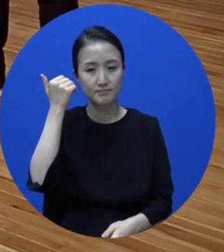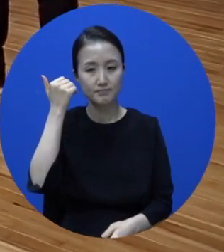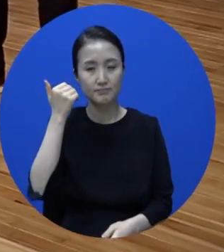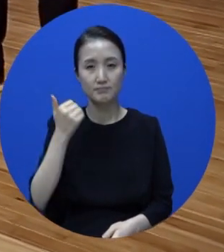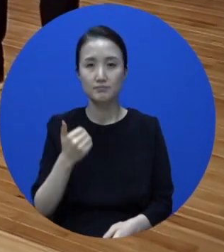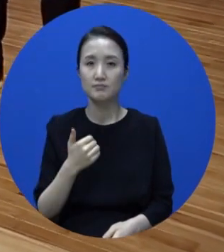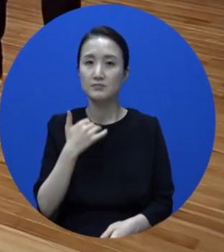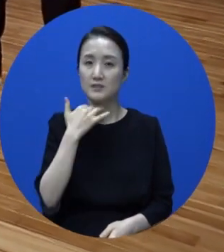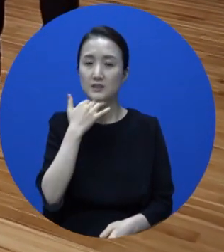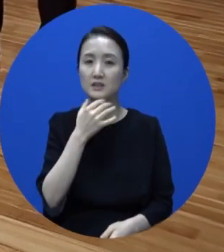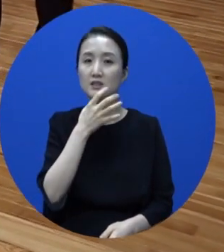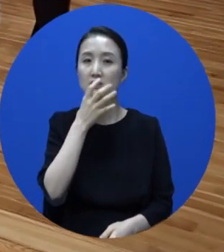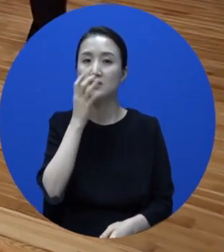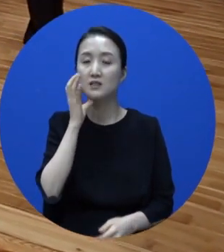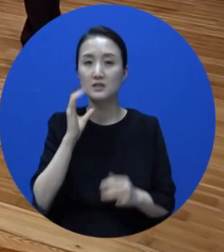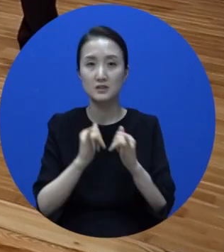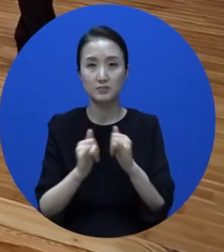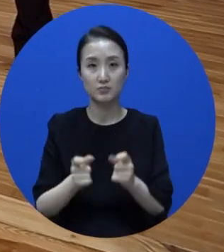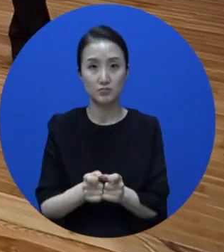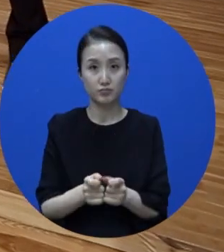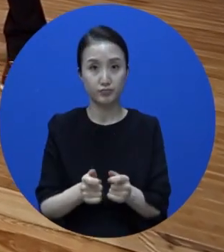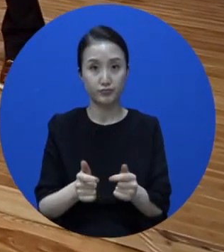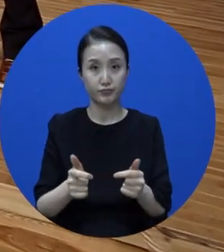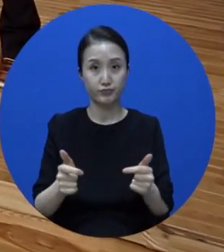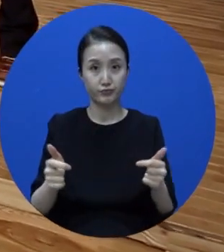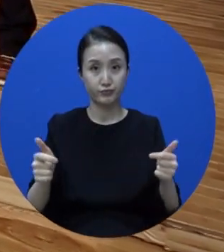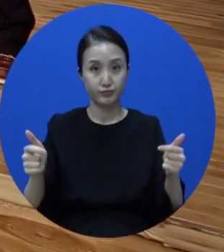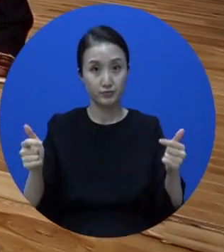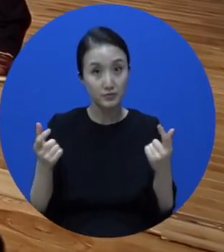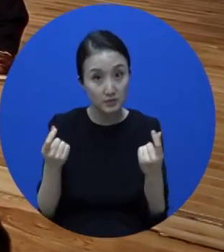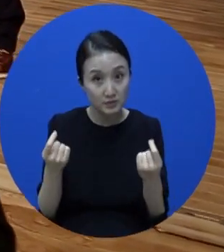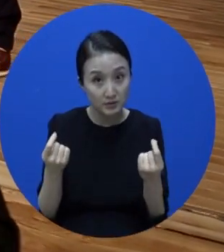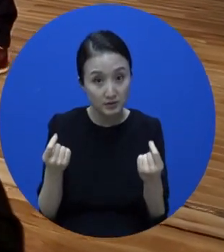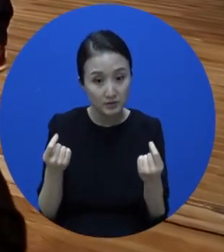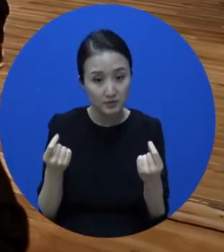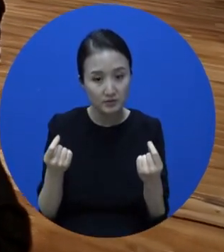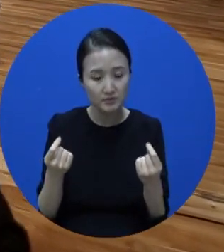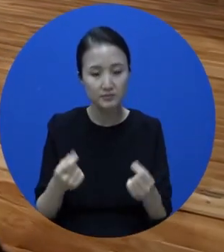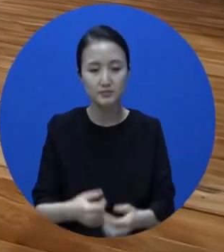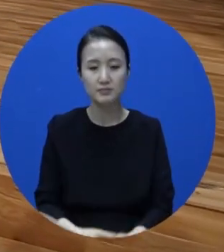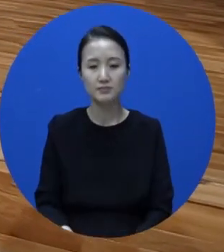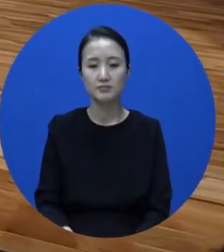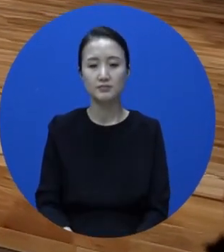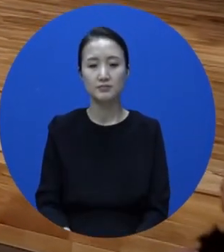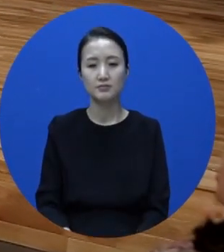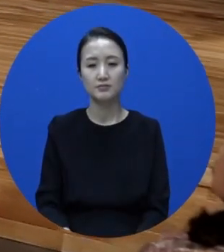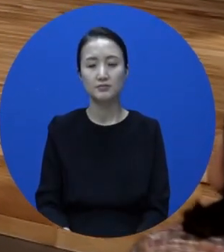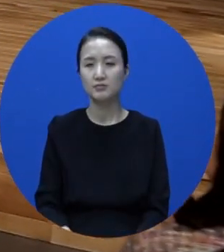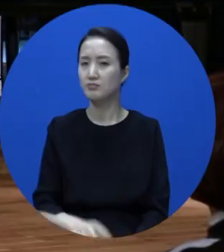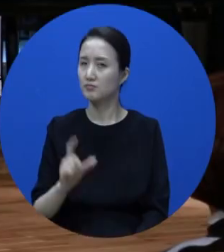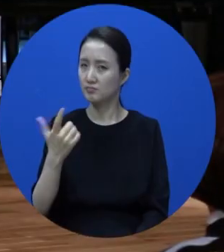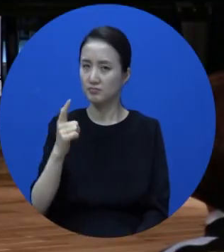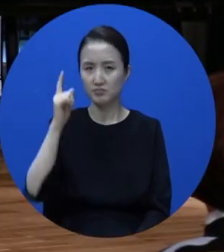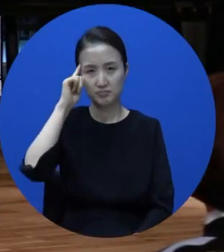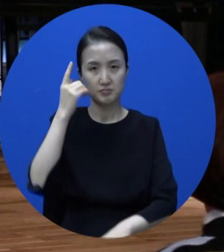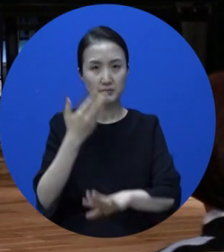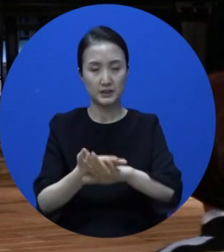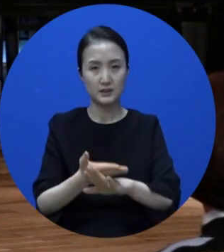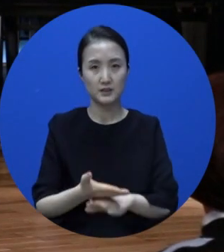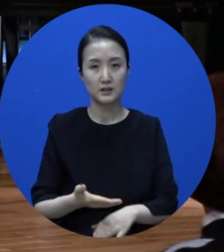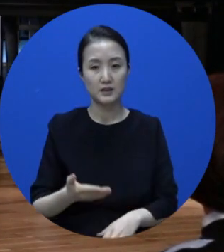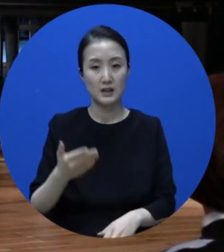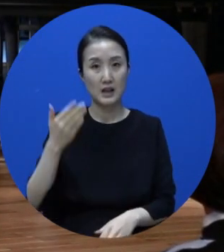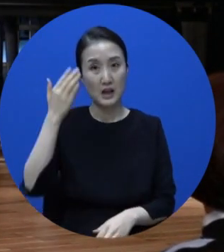고령화사회 담아 쓰니까 손들어 보세요 봤습니까 동정이 뭐 거의 절대적으로 다솔 드시면 내리시고 요 아니다 우리나라는